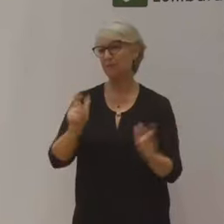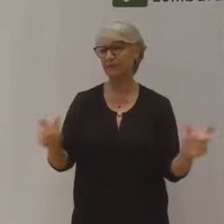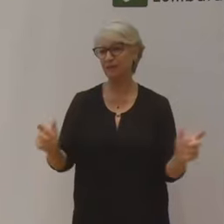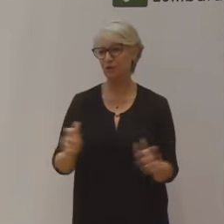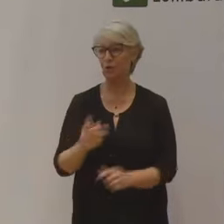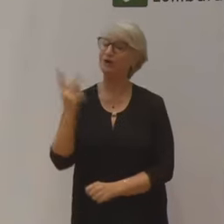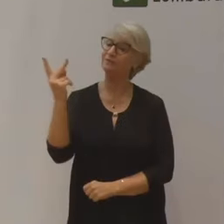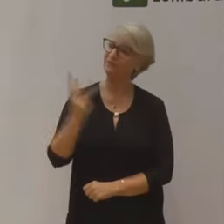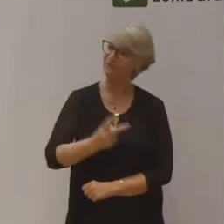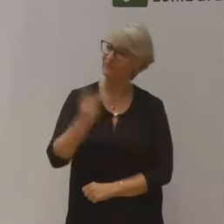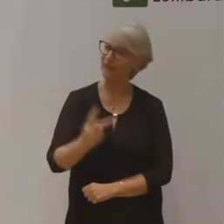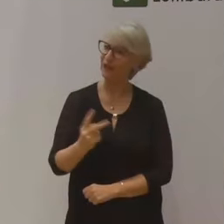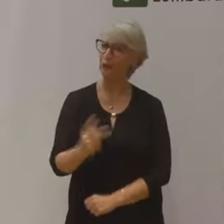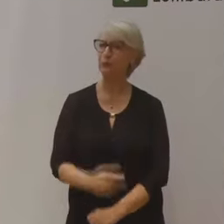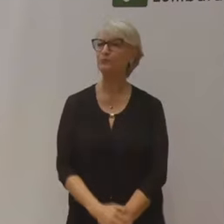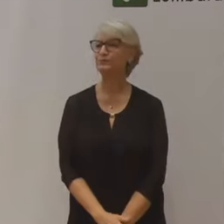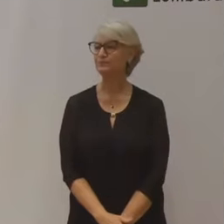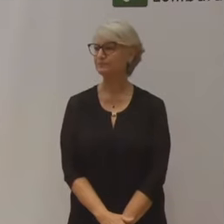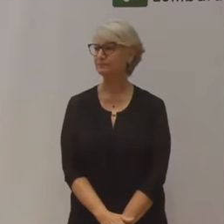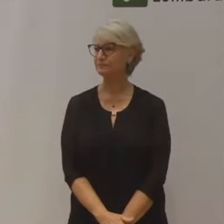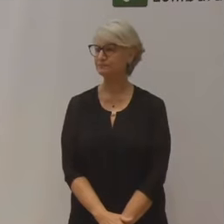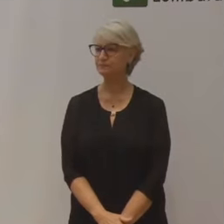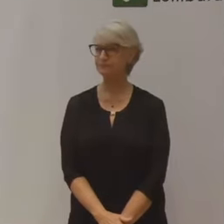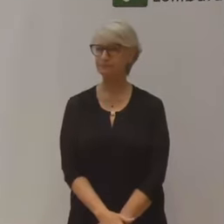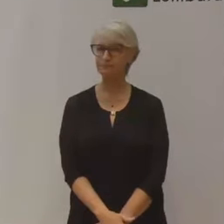vero. E